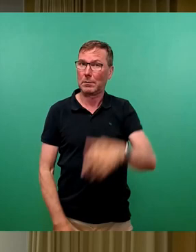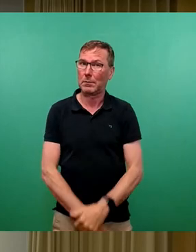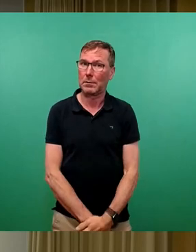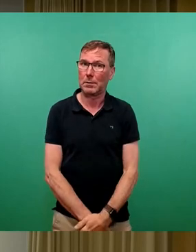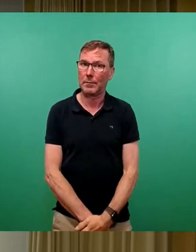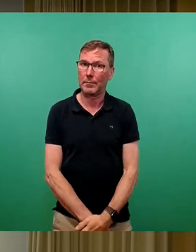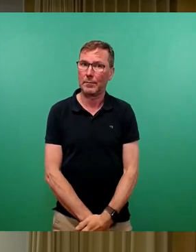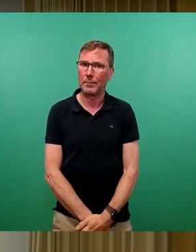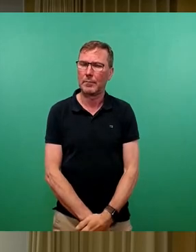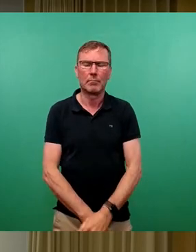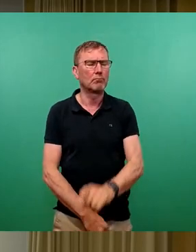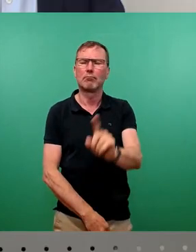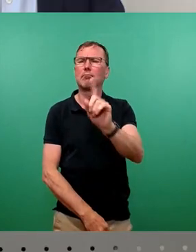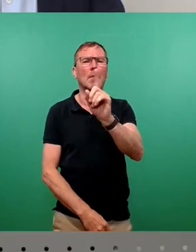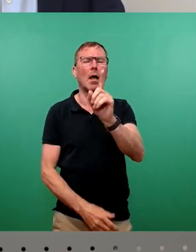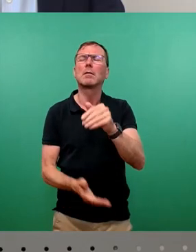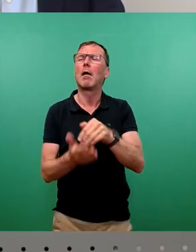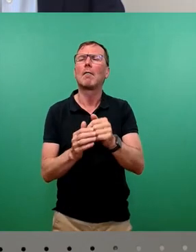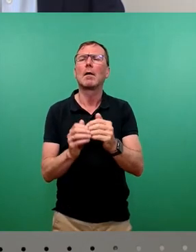nichts mit weitergehend und nichts weitergehend,